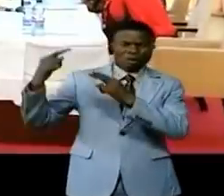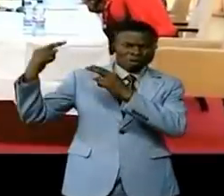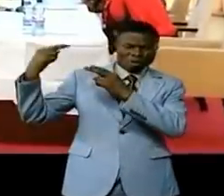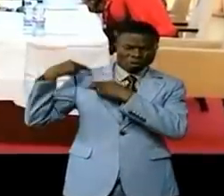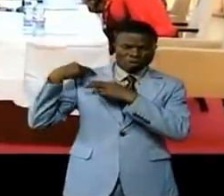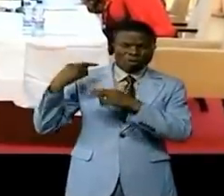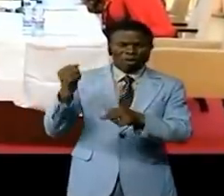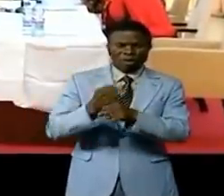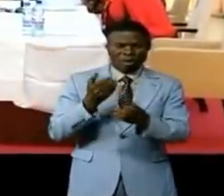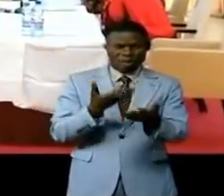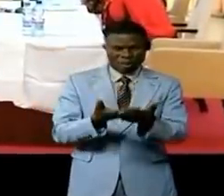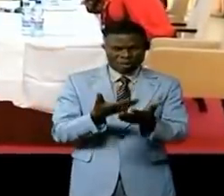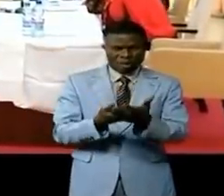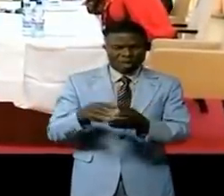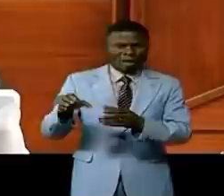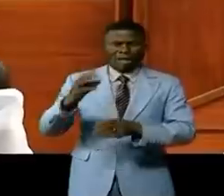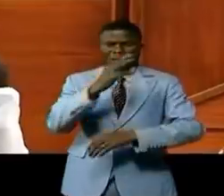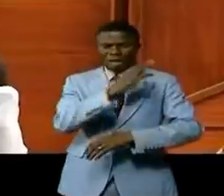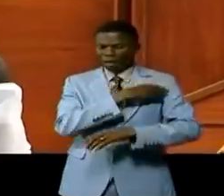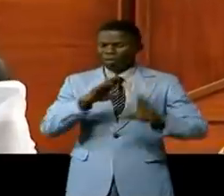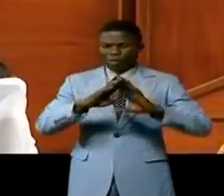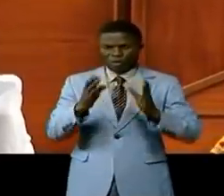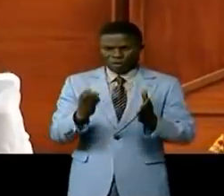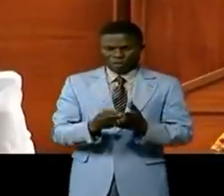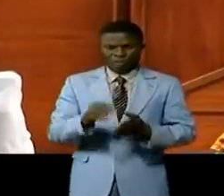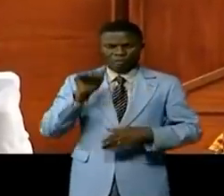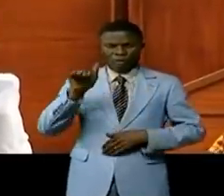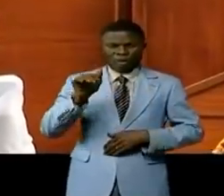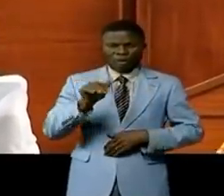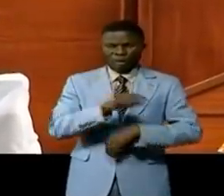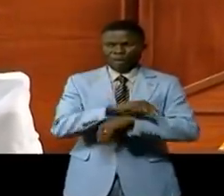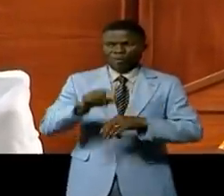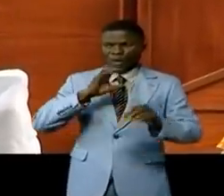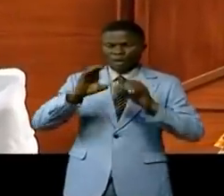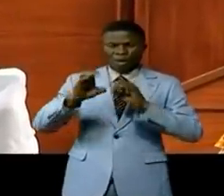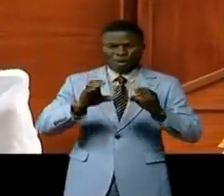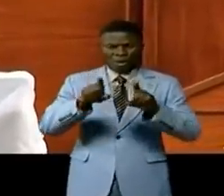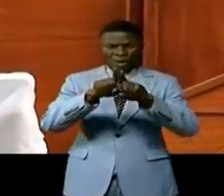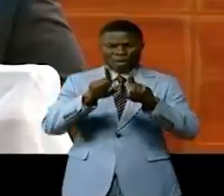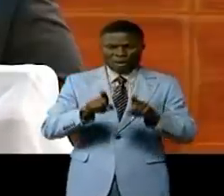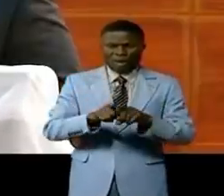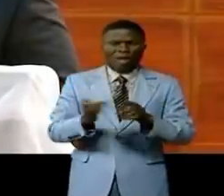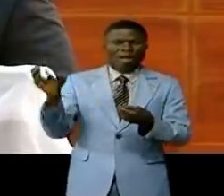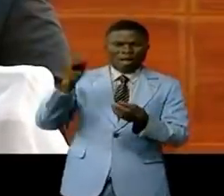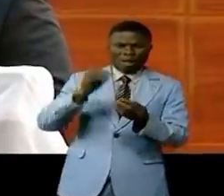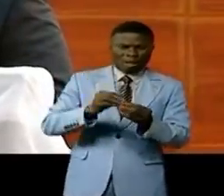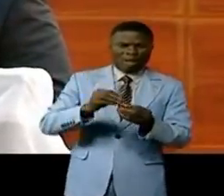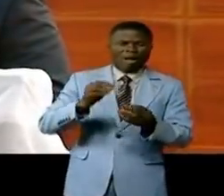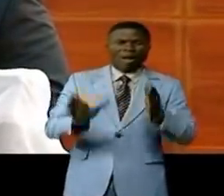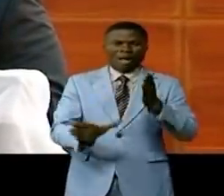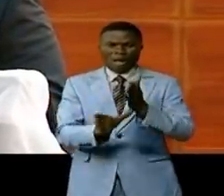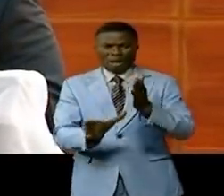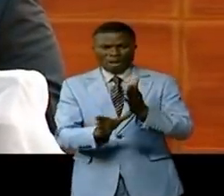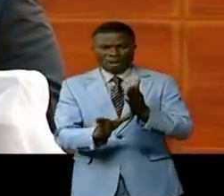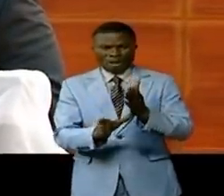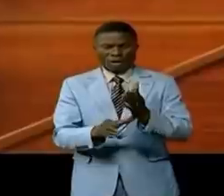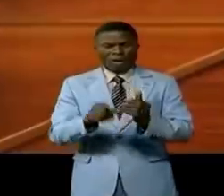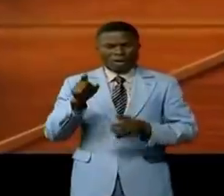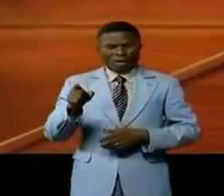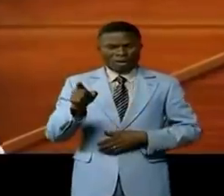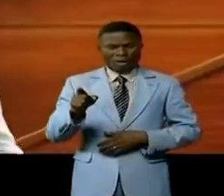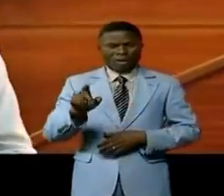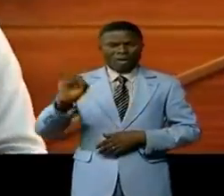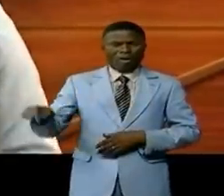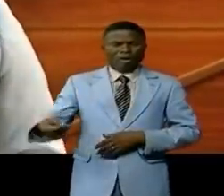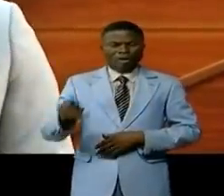son fonctionnement et ses attributions. Le directeur de la cellule de communication a été complété par ses adjoints Giscard Koussema et